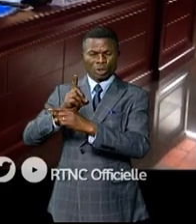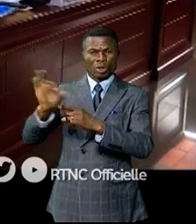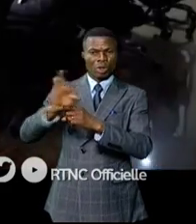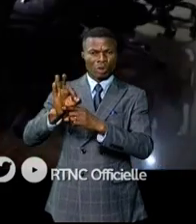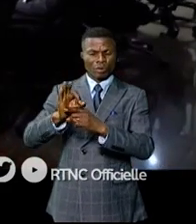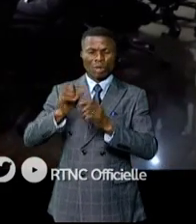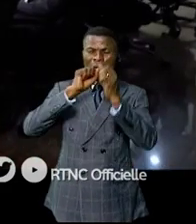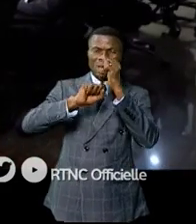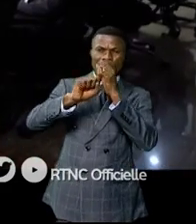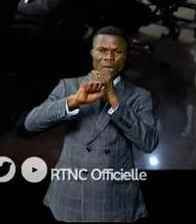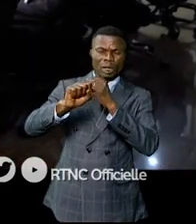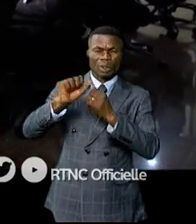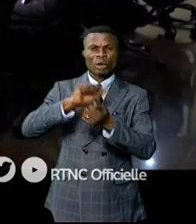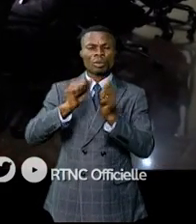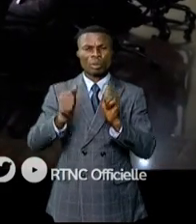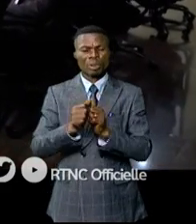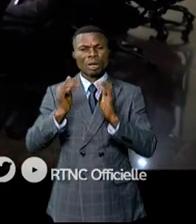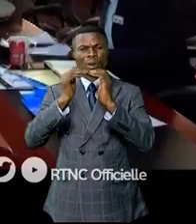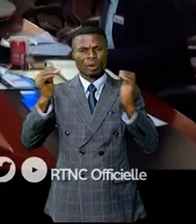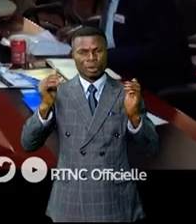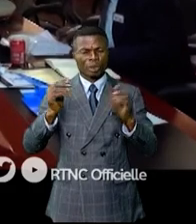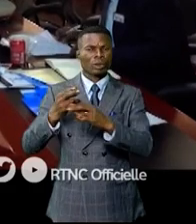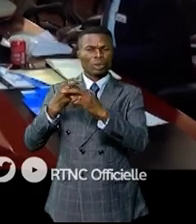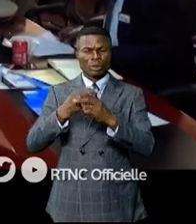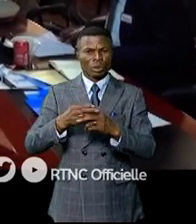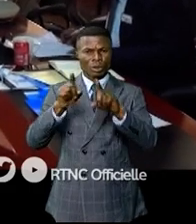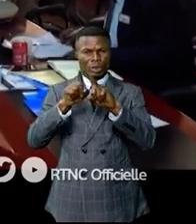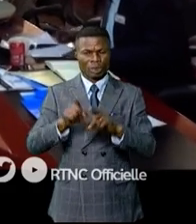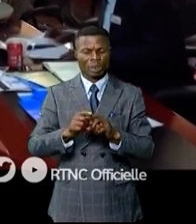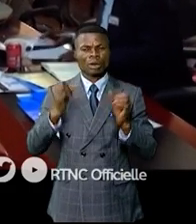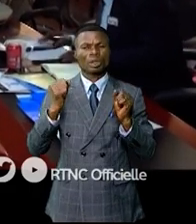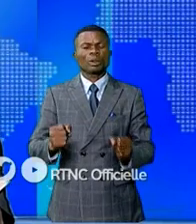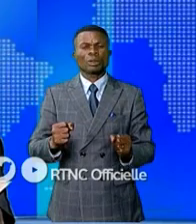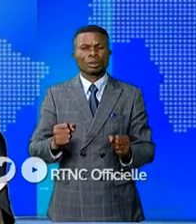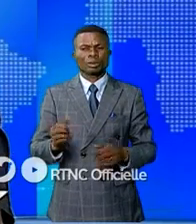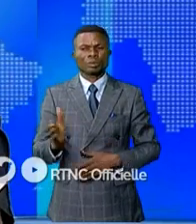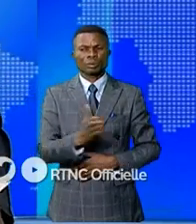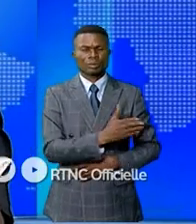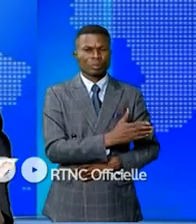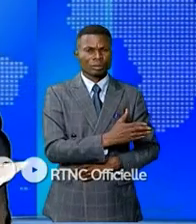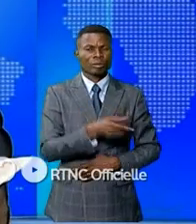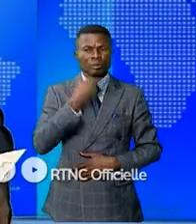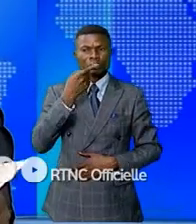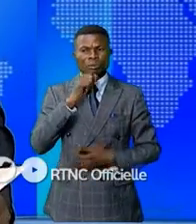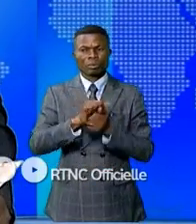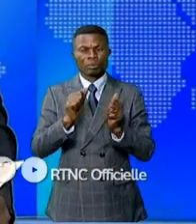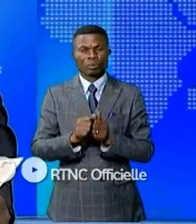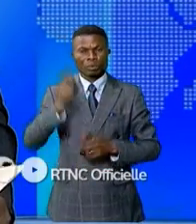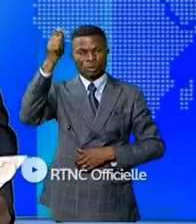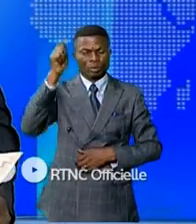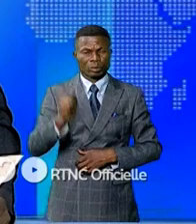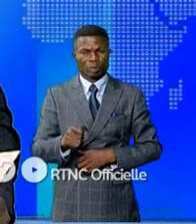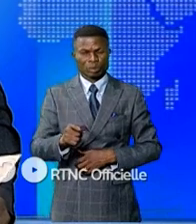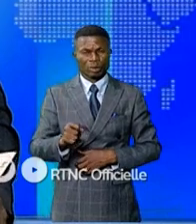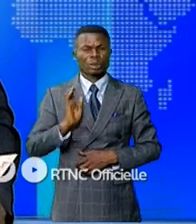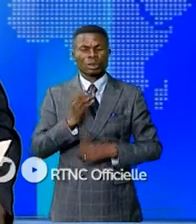et sensibiliser sur les questions de paix, de sécurité et de stabilité. Puisque nous parlons de FARDC, des forces armées